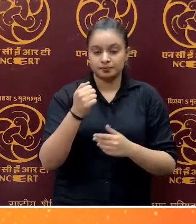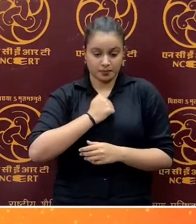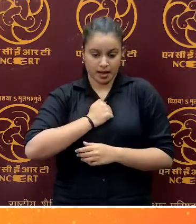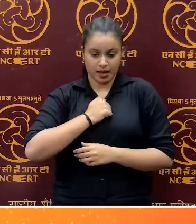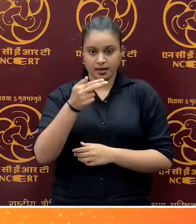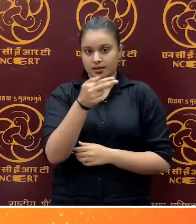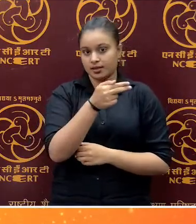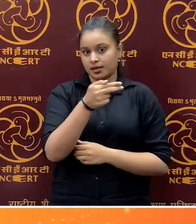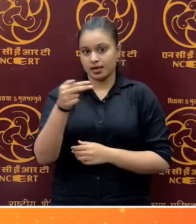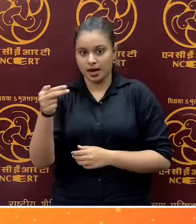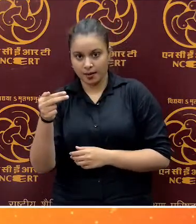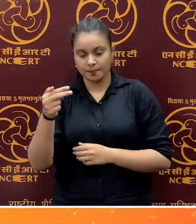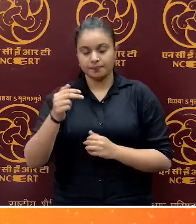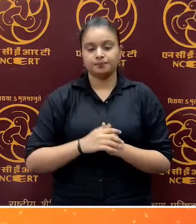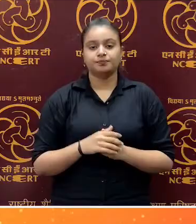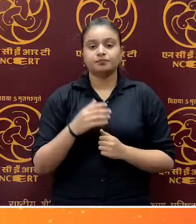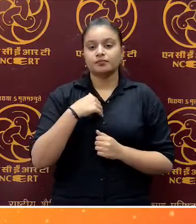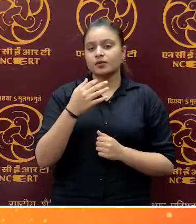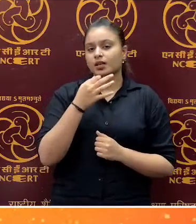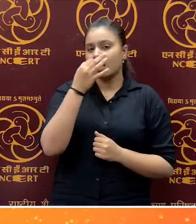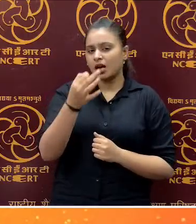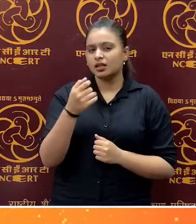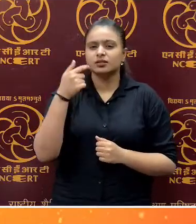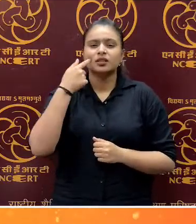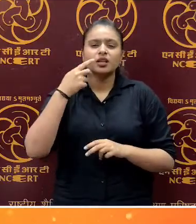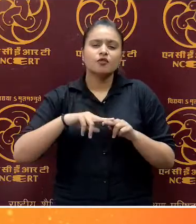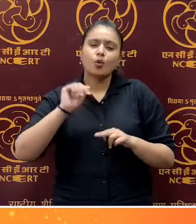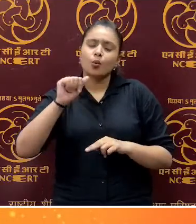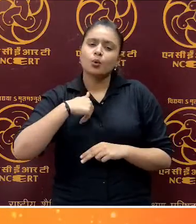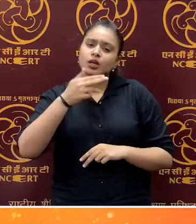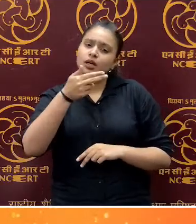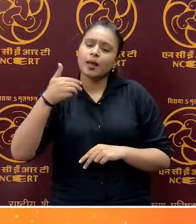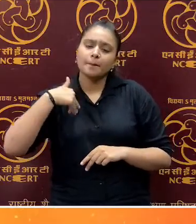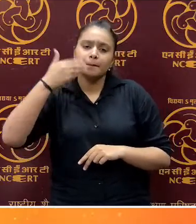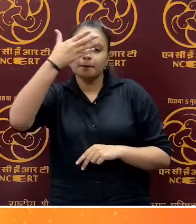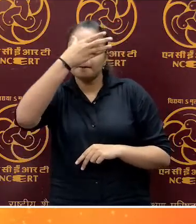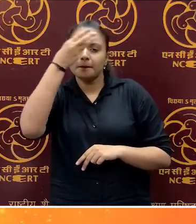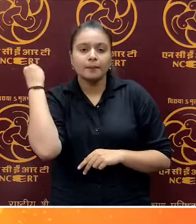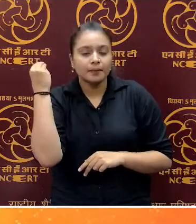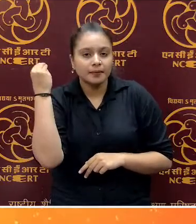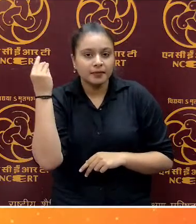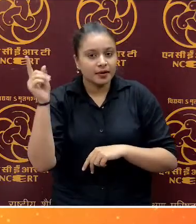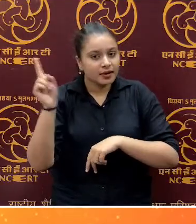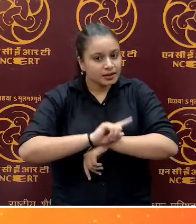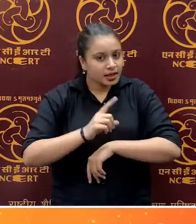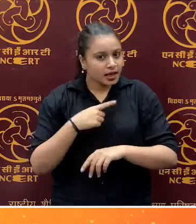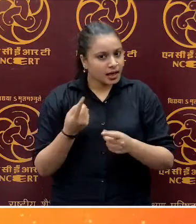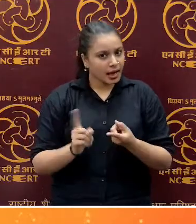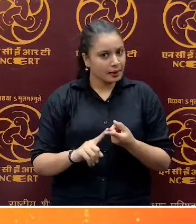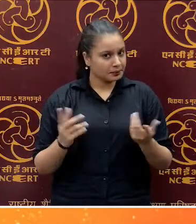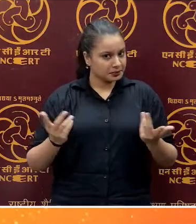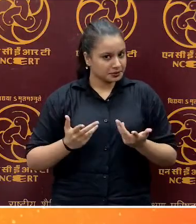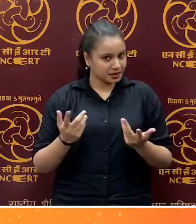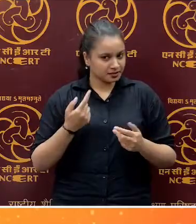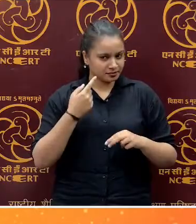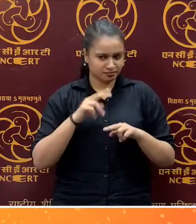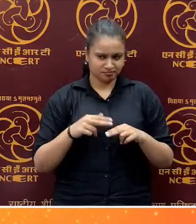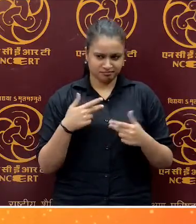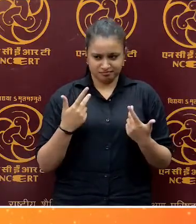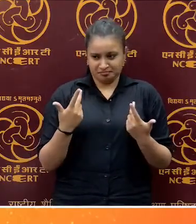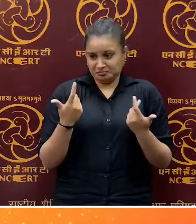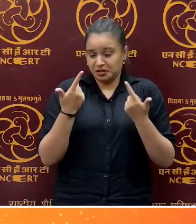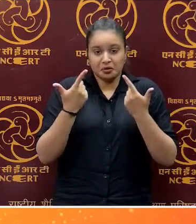मैं आप ही से पूछना चाहूँगी, what if you forget your name for a day? Then what will happen? I will feel